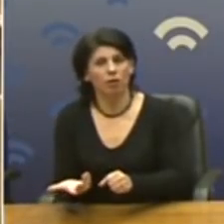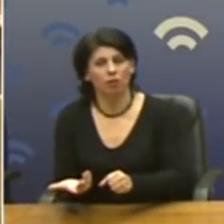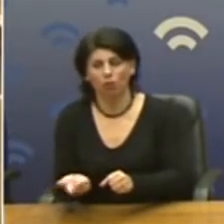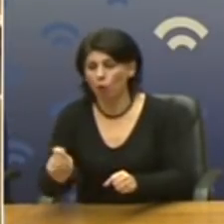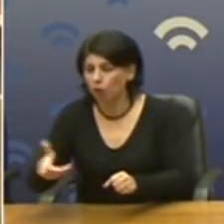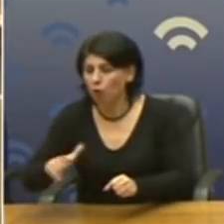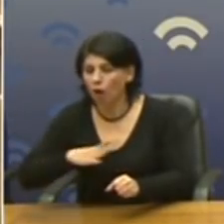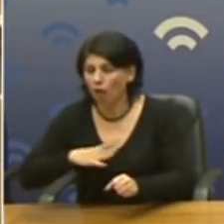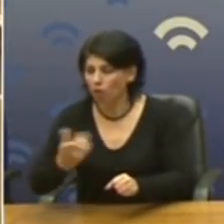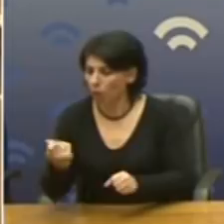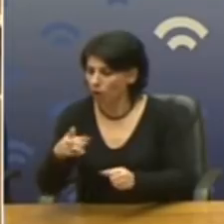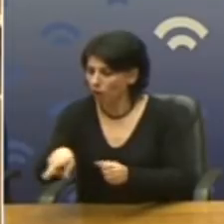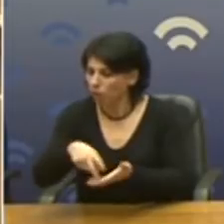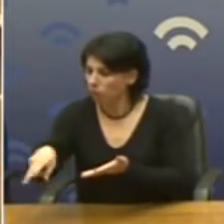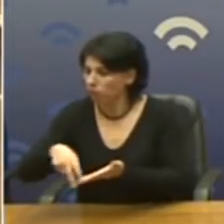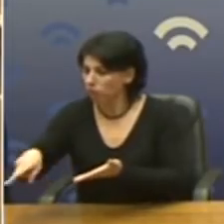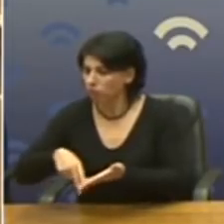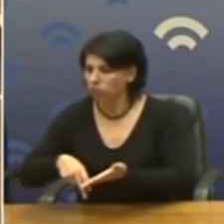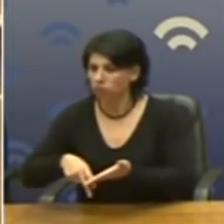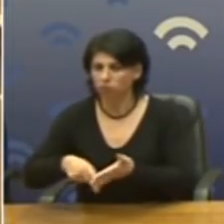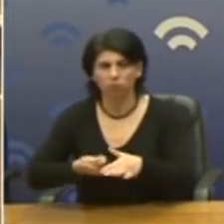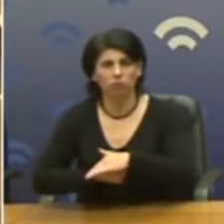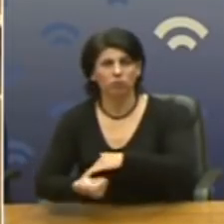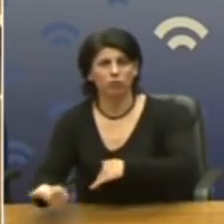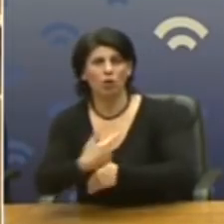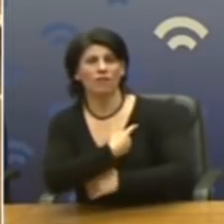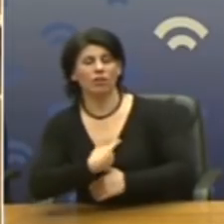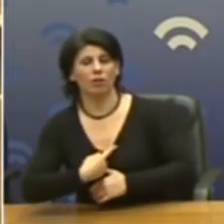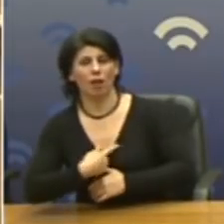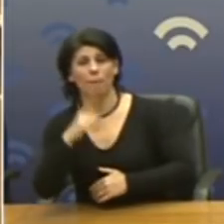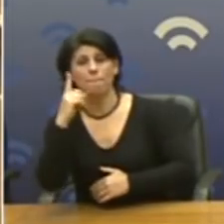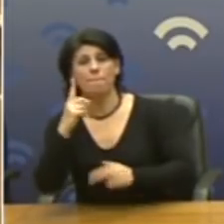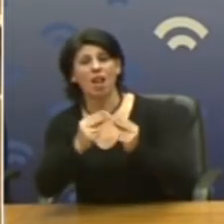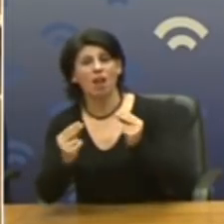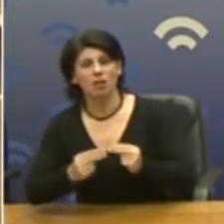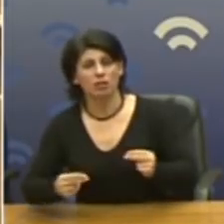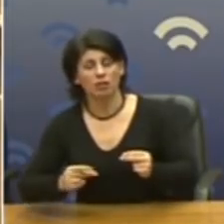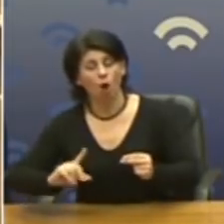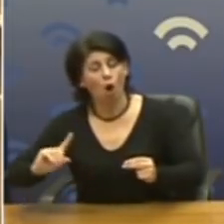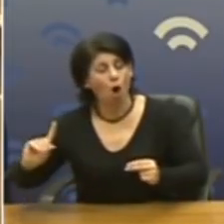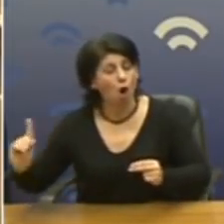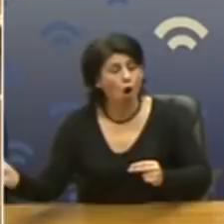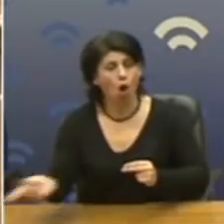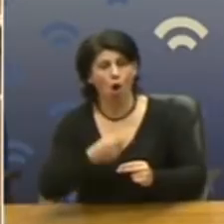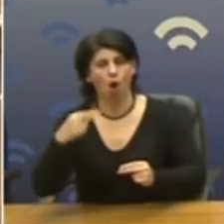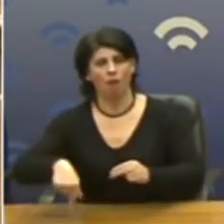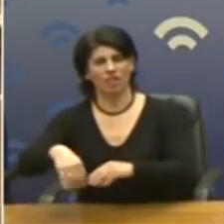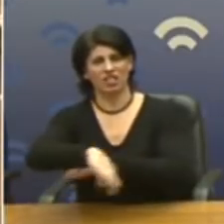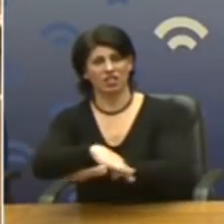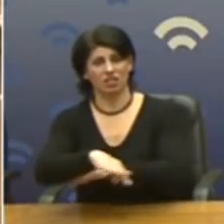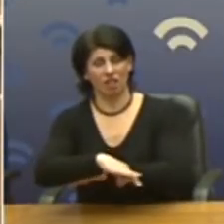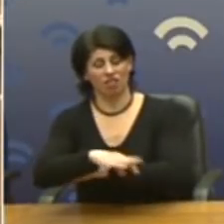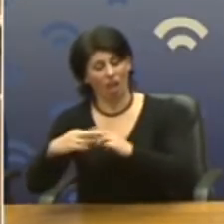στρωμάτων. Μια είναι η λύση αυτή τη στιγμή. Να παγώσουν όλα αυτά τα αντεργατικά σχέδια αμέσως.